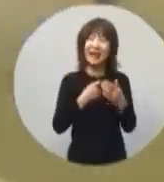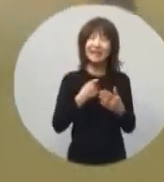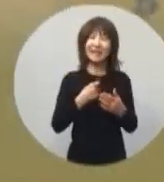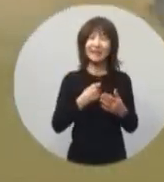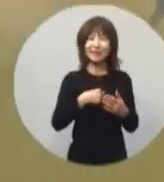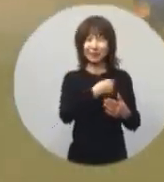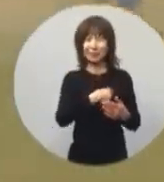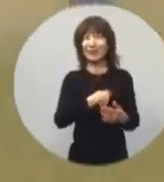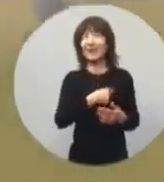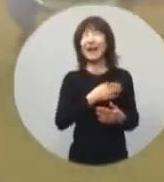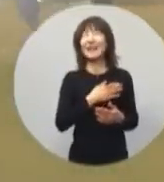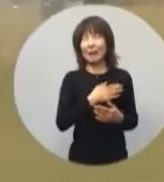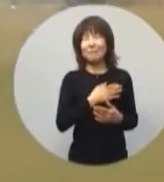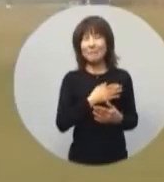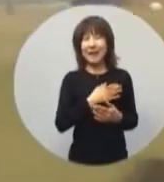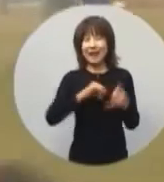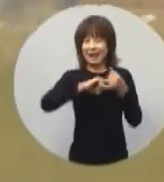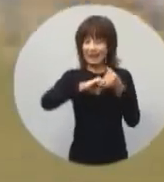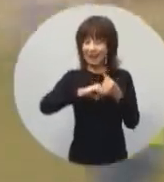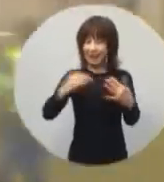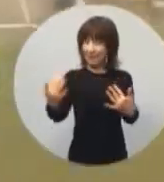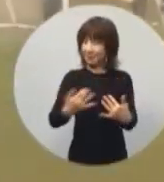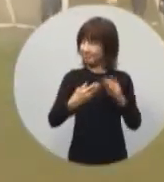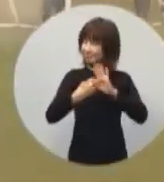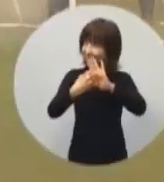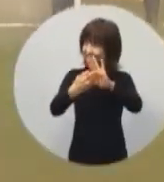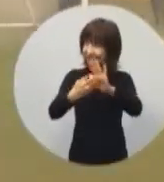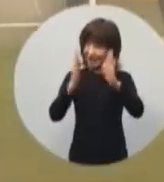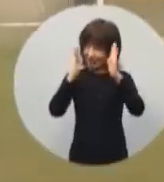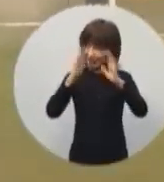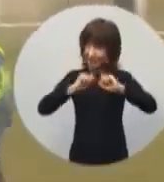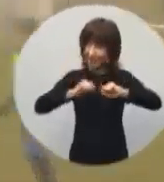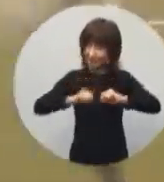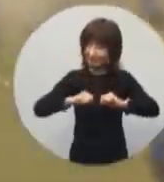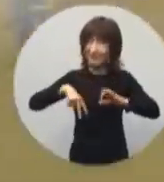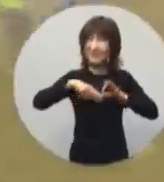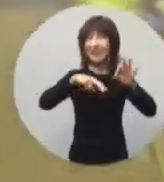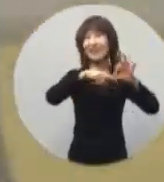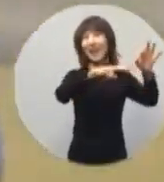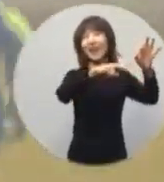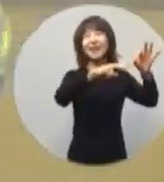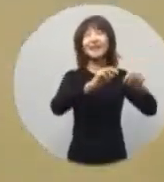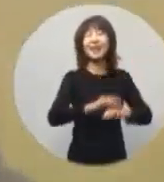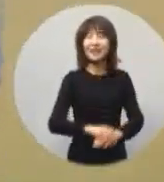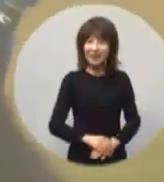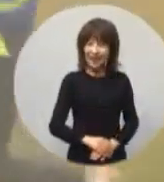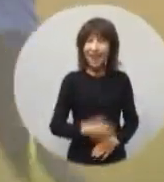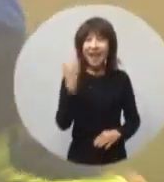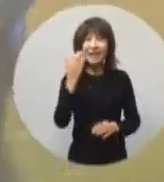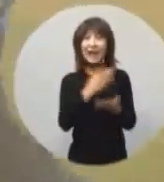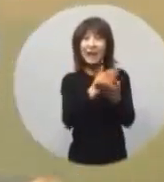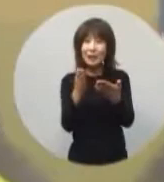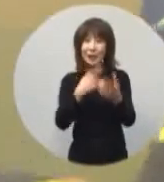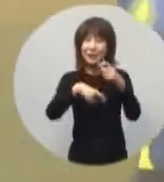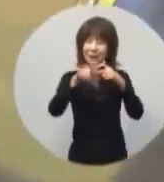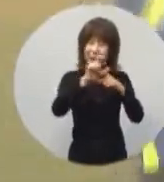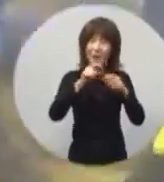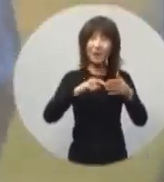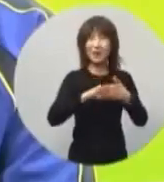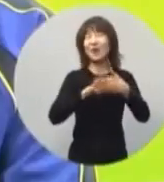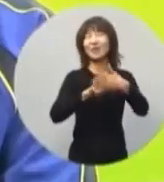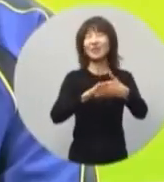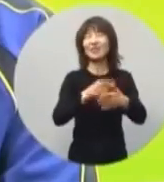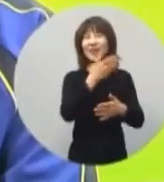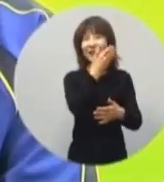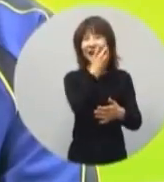、そういうところに絶対流されないで歯食い縛ってサッカーやって、その誰よりもやっぱ努力するっていうことが大事